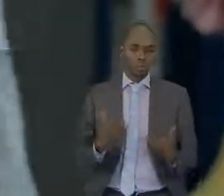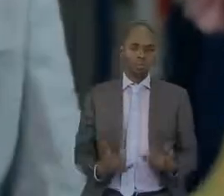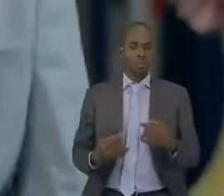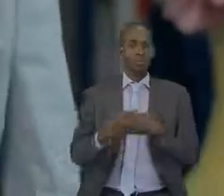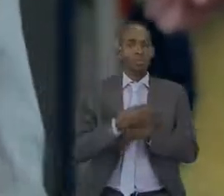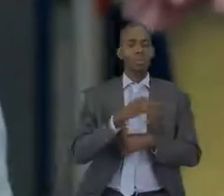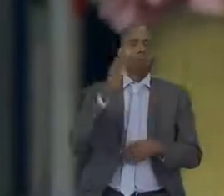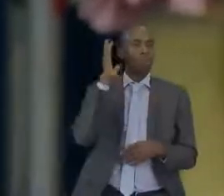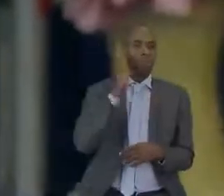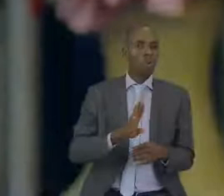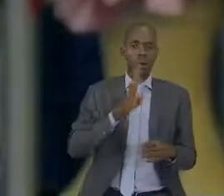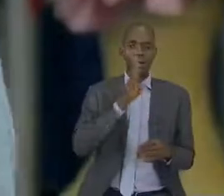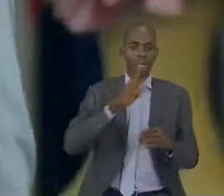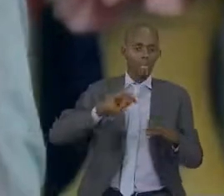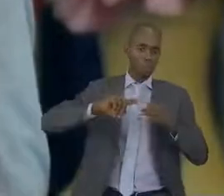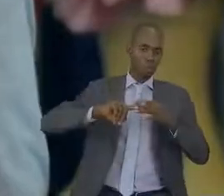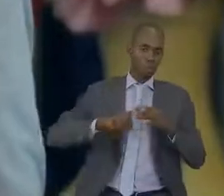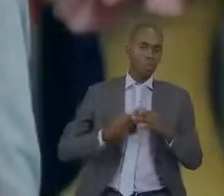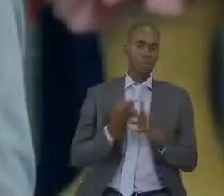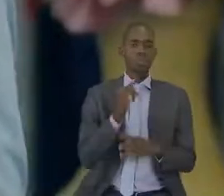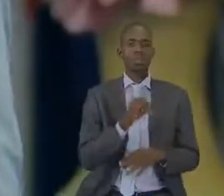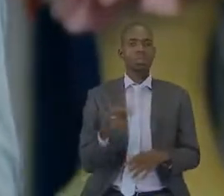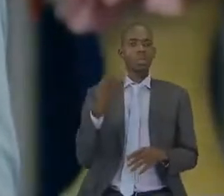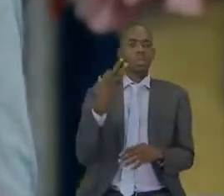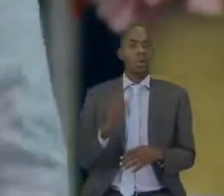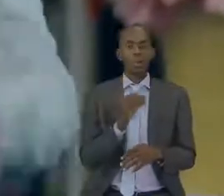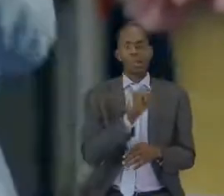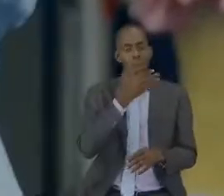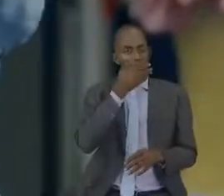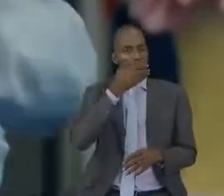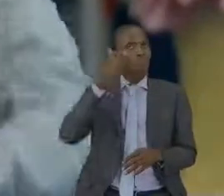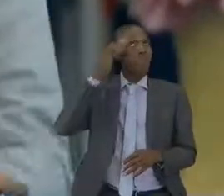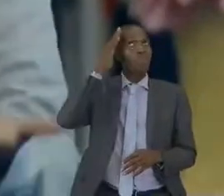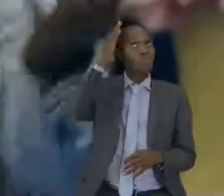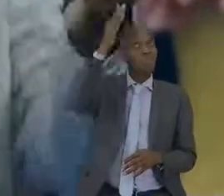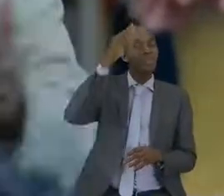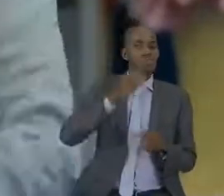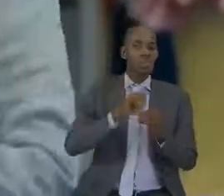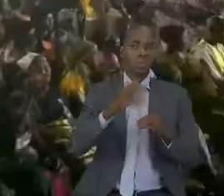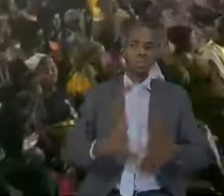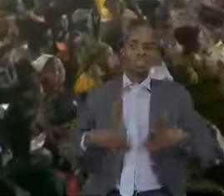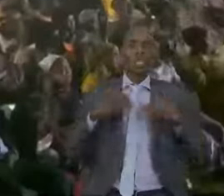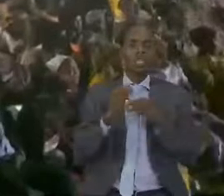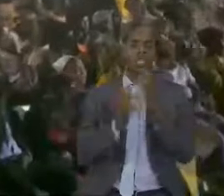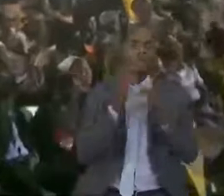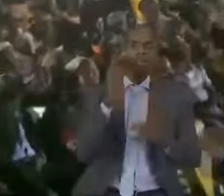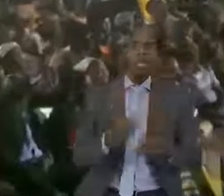Aujourd'hui marquera le commencement. Le début d'un meilleur avenir pour toi au nom de